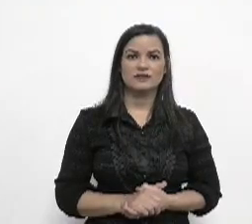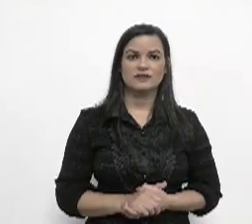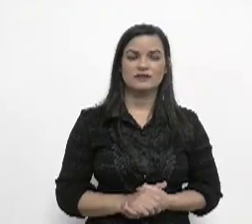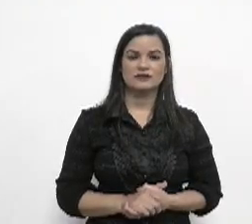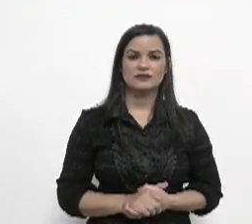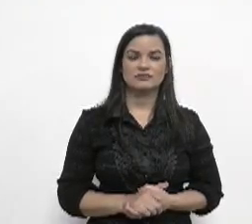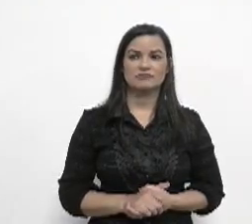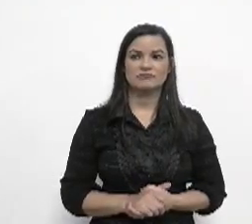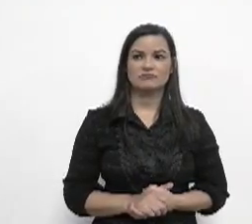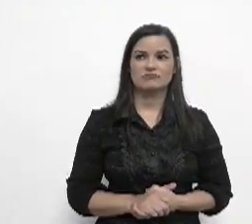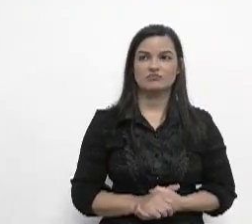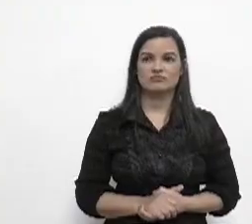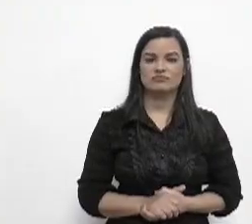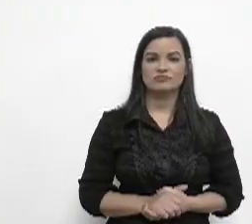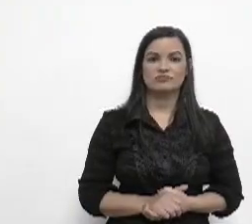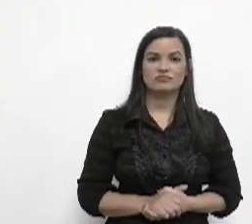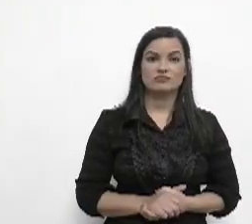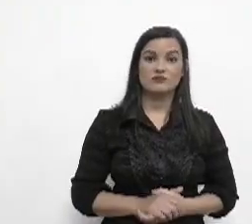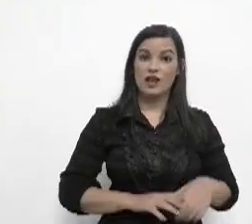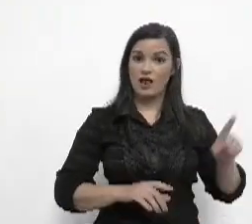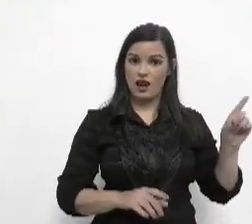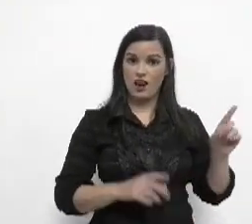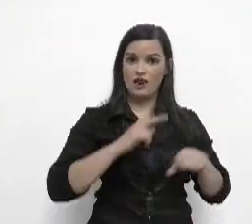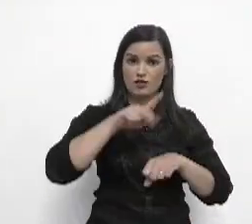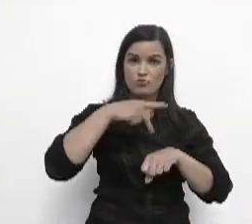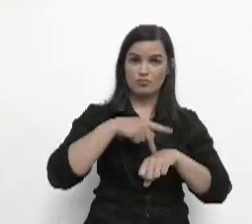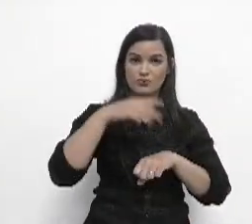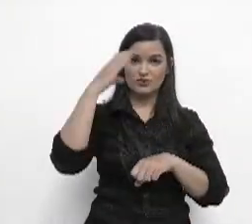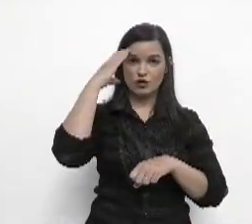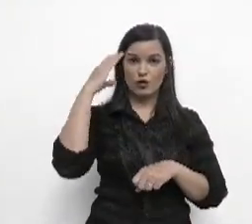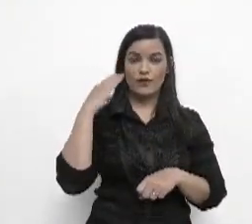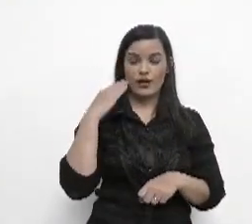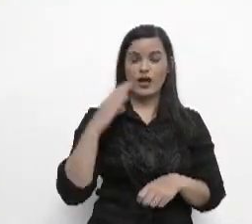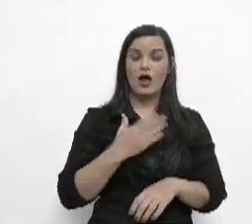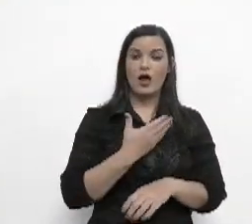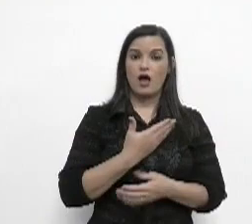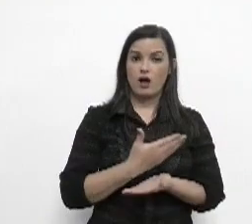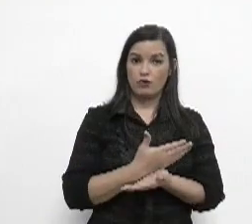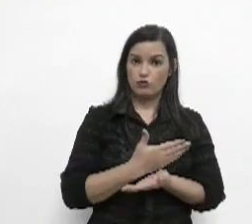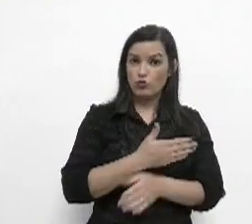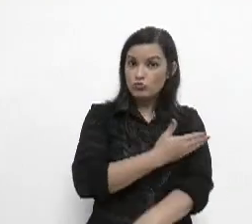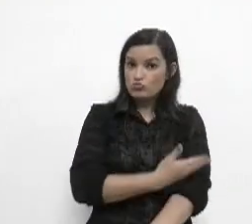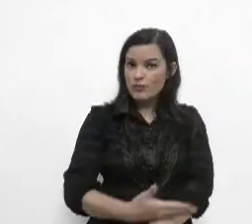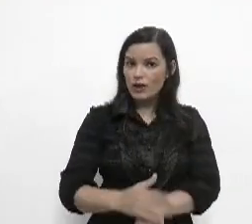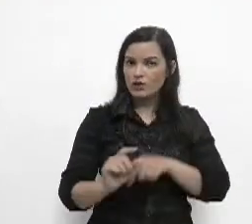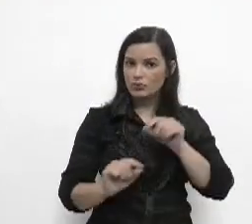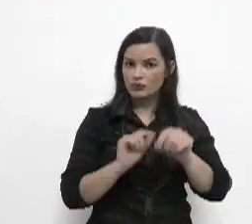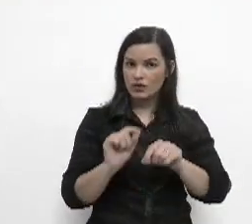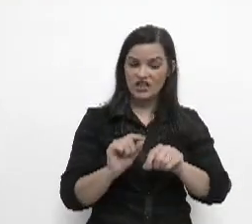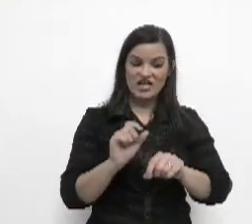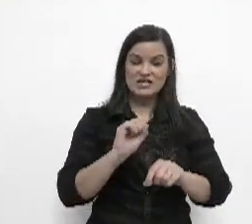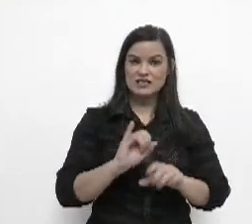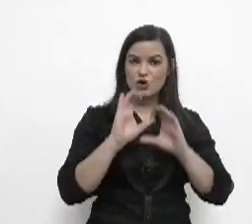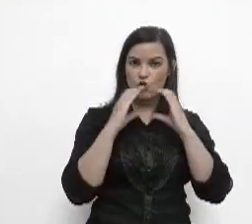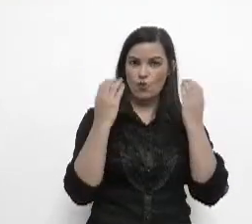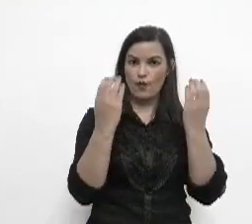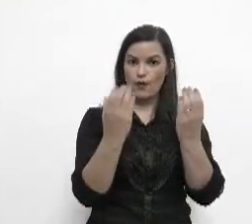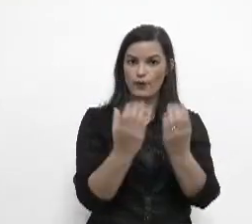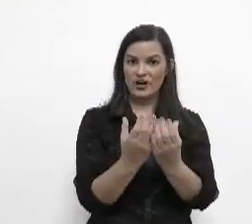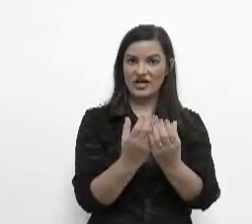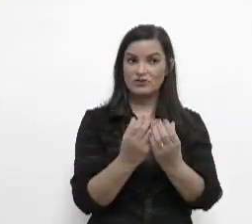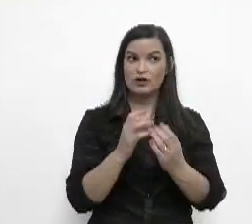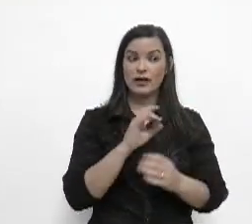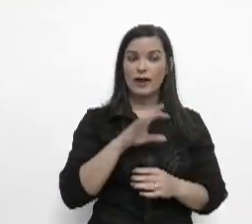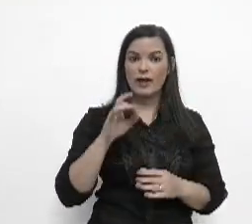기도하는 우리 전통이 있습니다. Na Coreia temos um costume, quando começamos um congresso grande como este, nós, todos os irmãos que estão